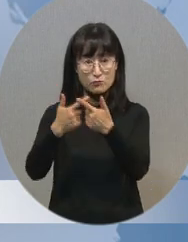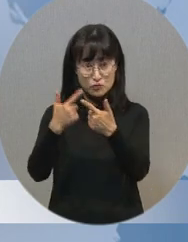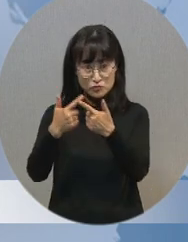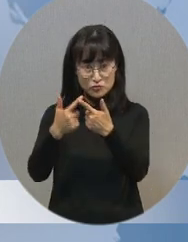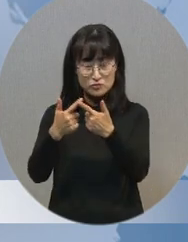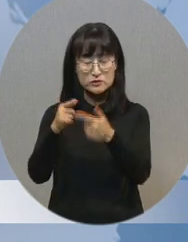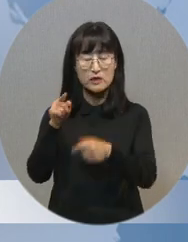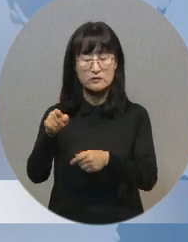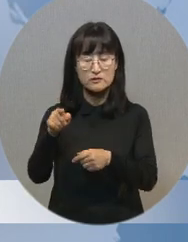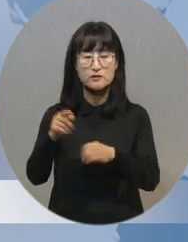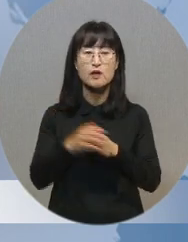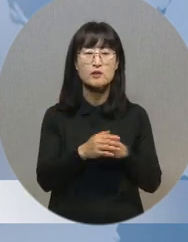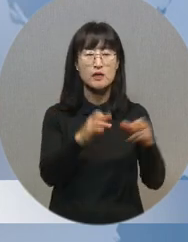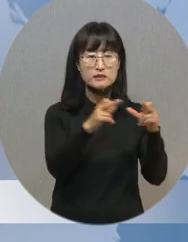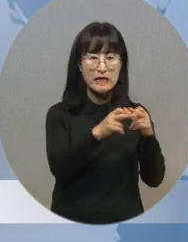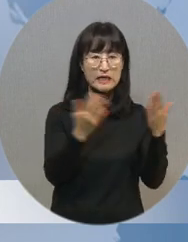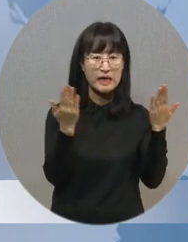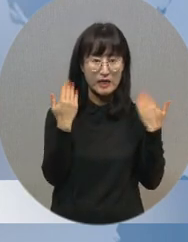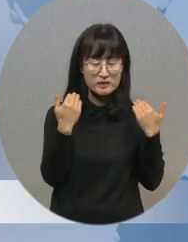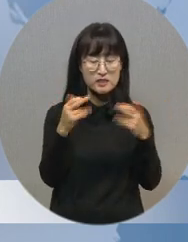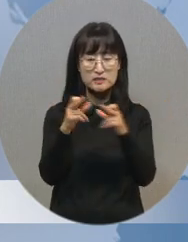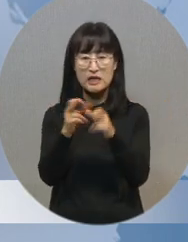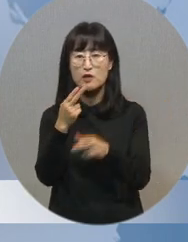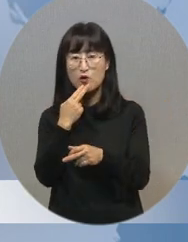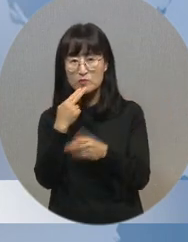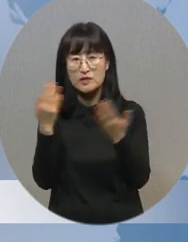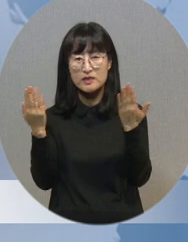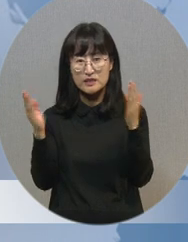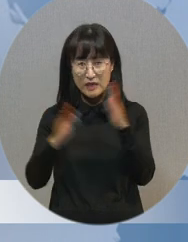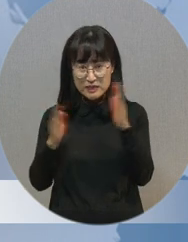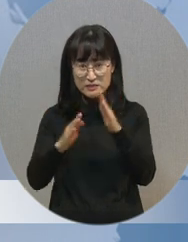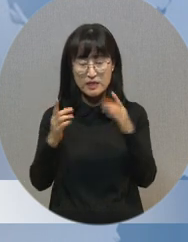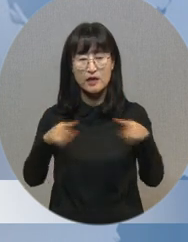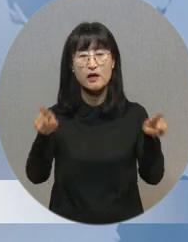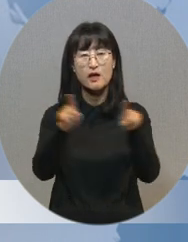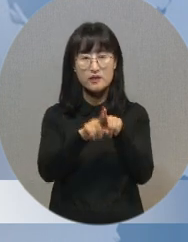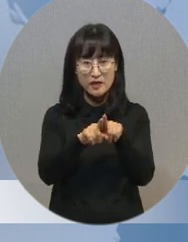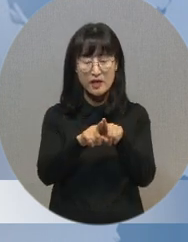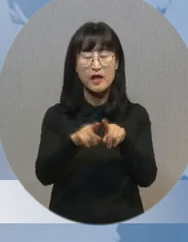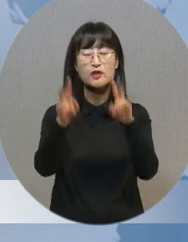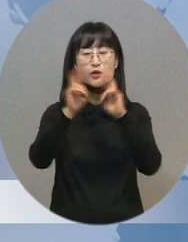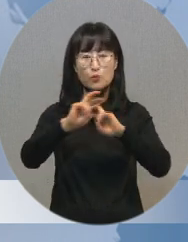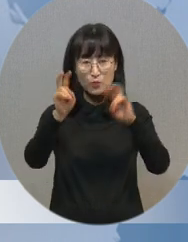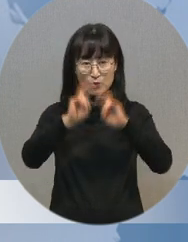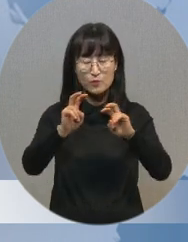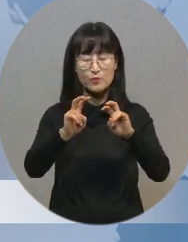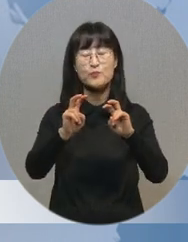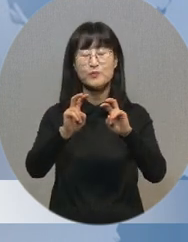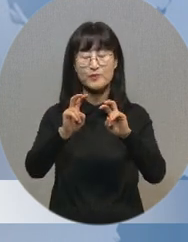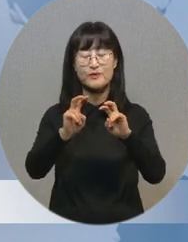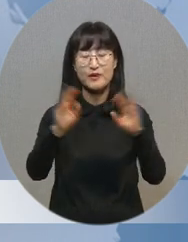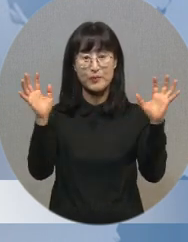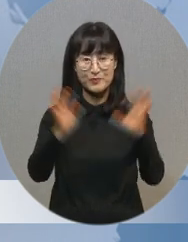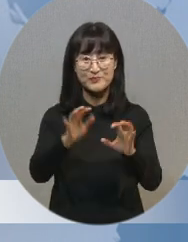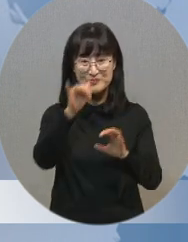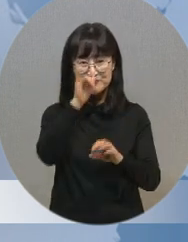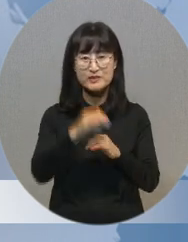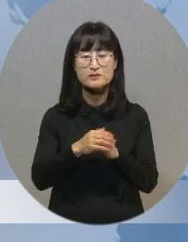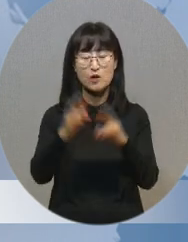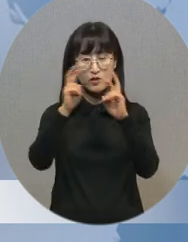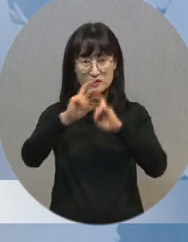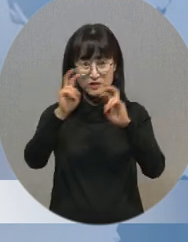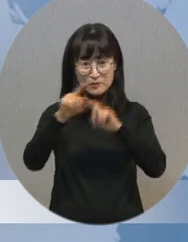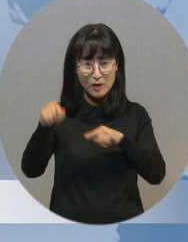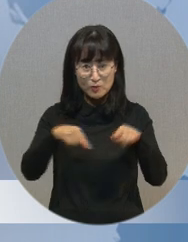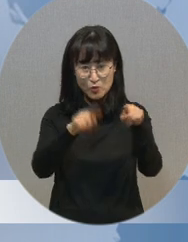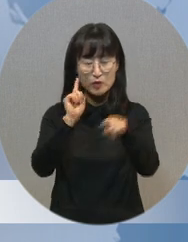부산광역시에서는 관내 장애 학생과 비장애 학생이 함께하는 열린 음악회가 있었는데요. 음악을 통한 예술적